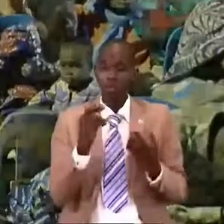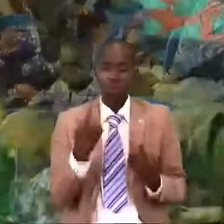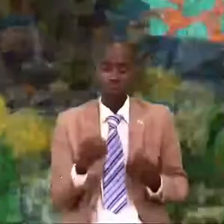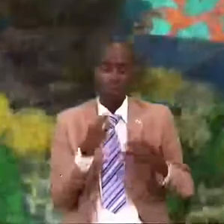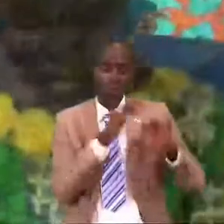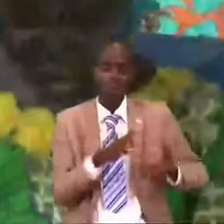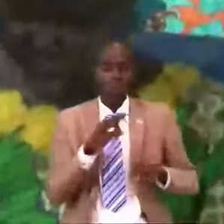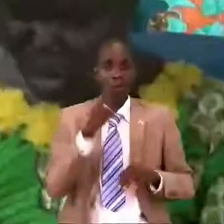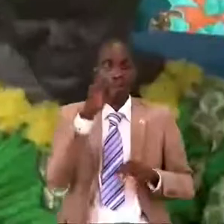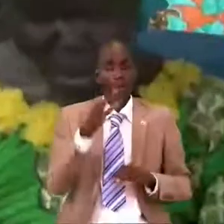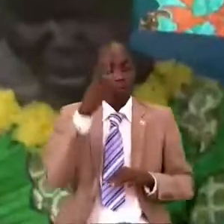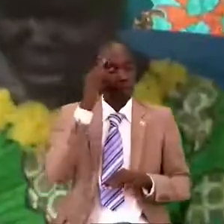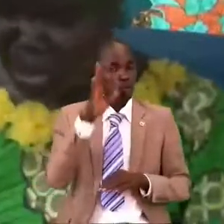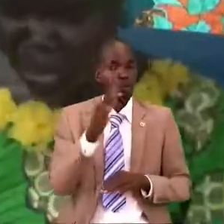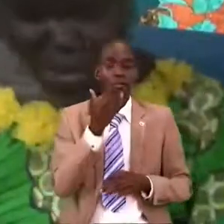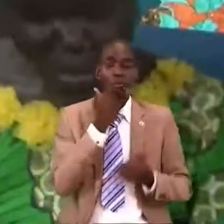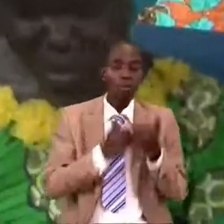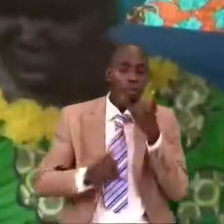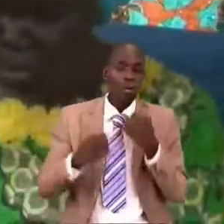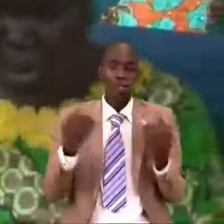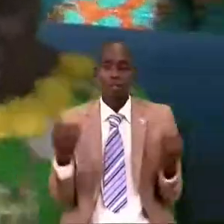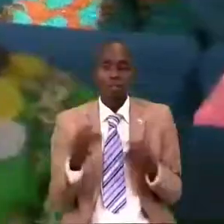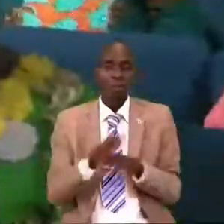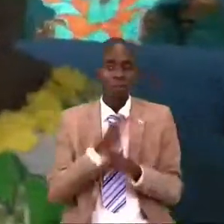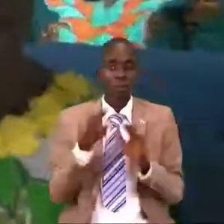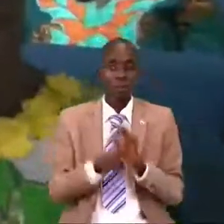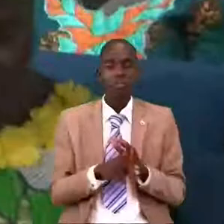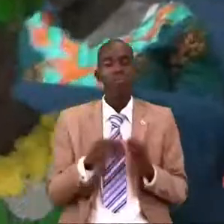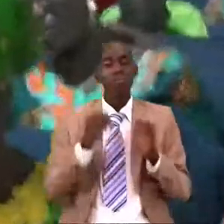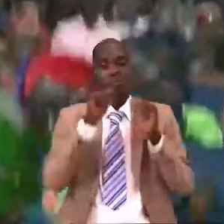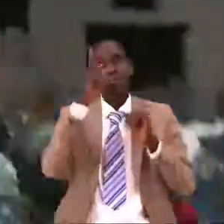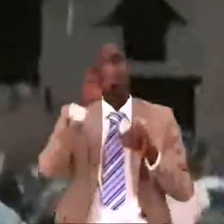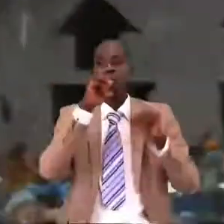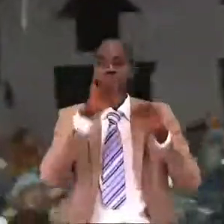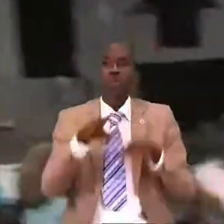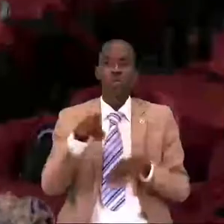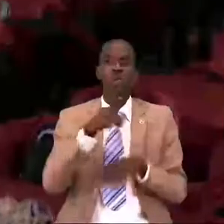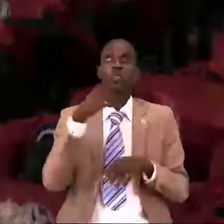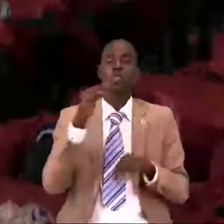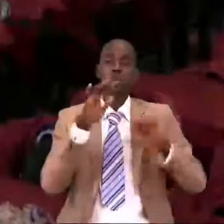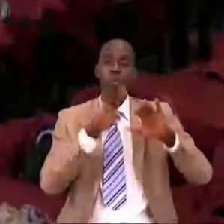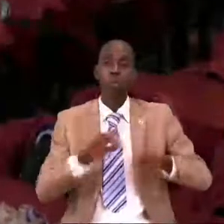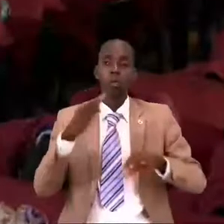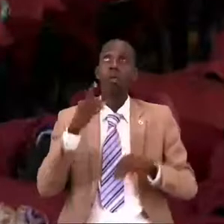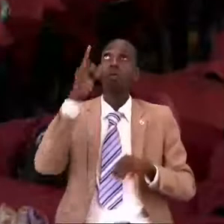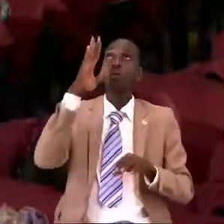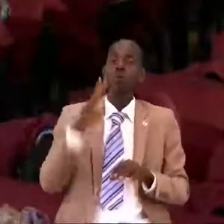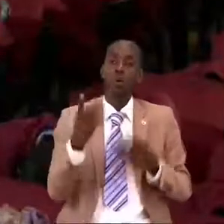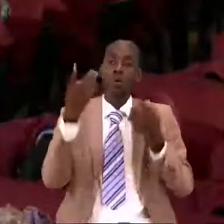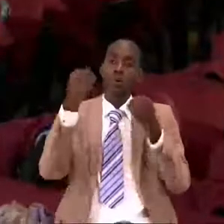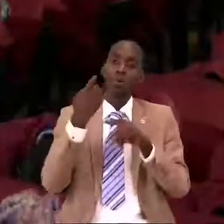salut vient de toi, le pardon vient de toi, la liberté vient de toi. et la conversion vient de toi.